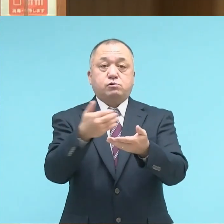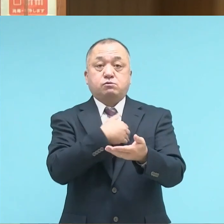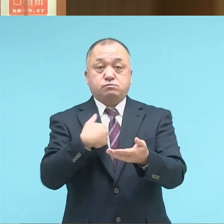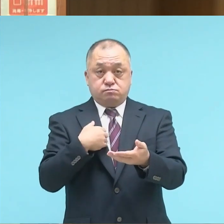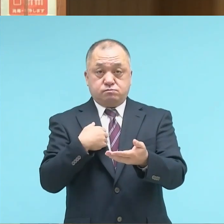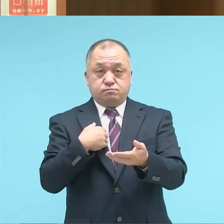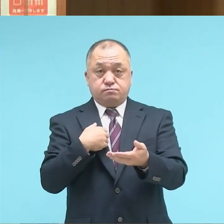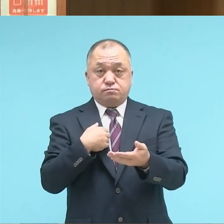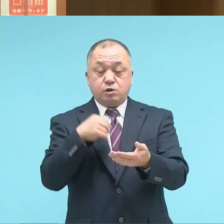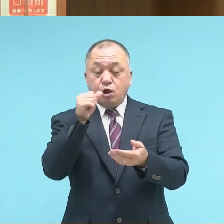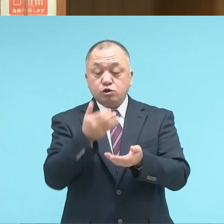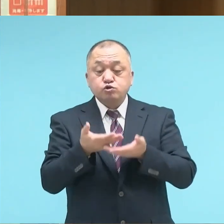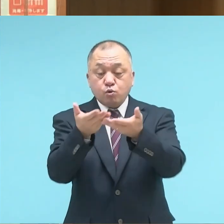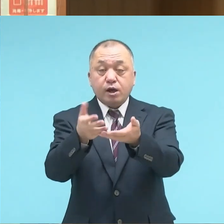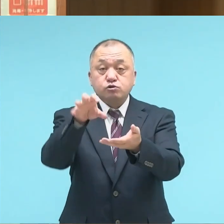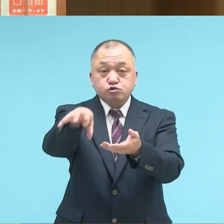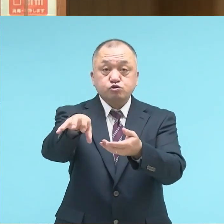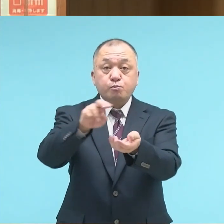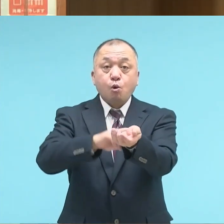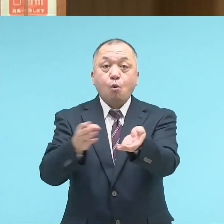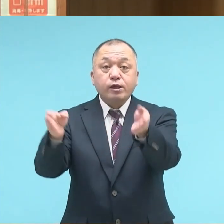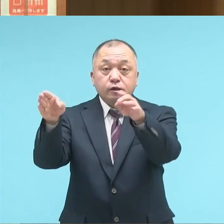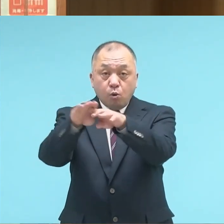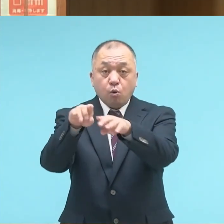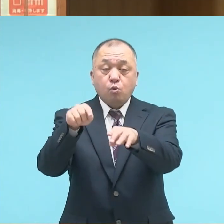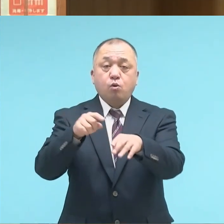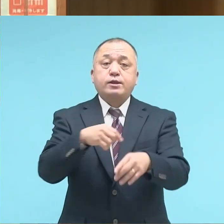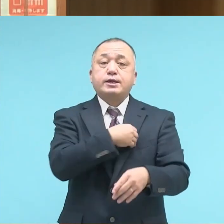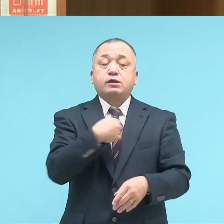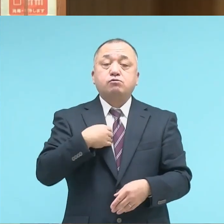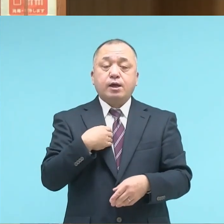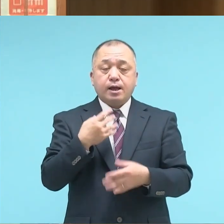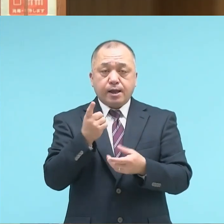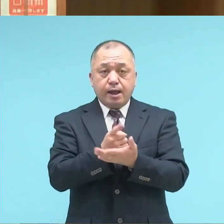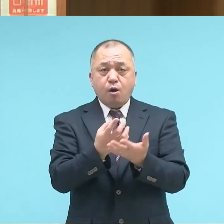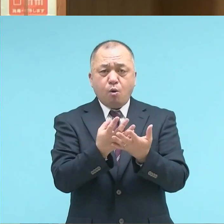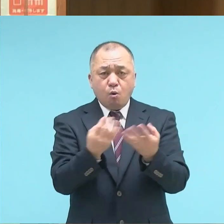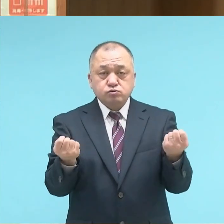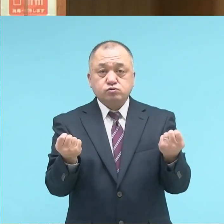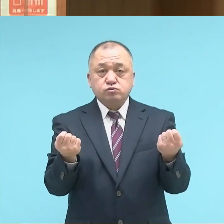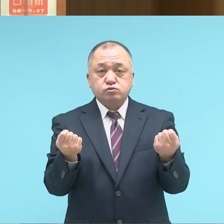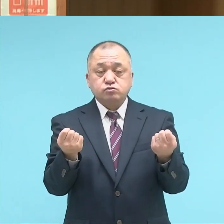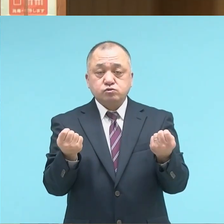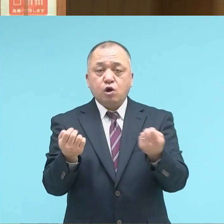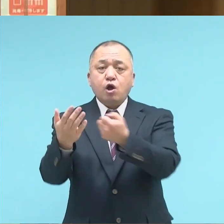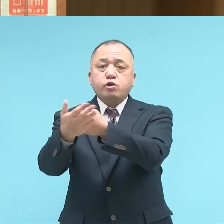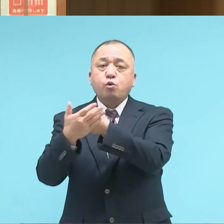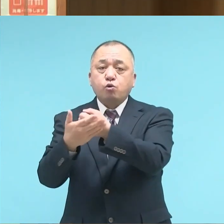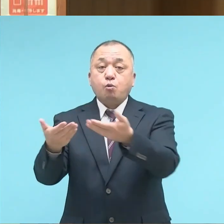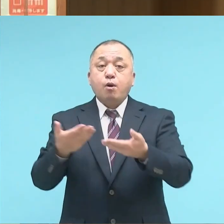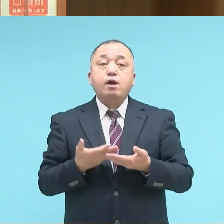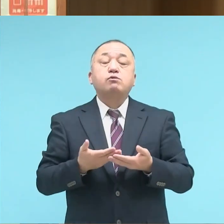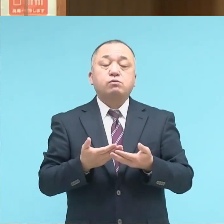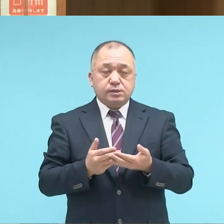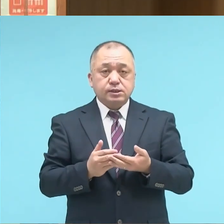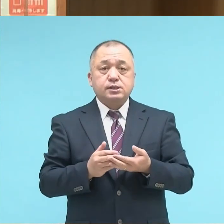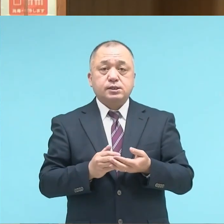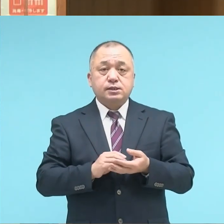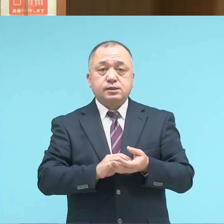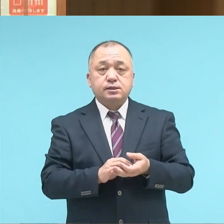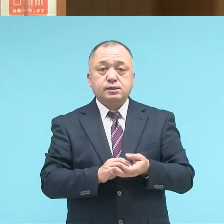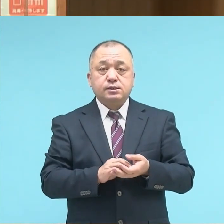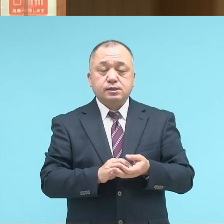ただく先をできるだけ多く、我々としてはご協力いただけるようにですね、お話は